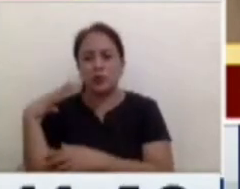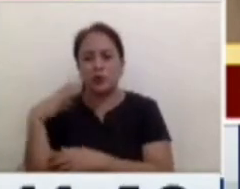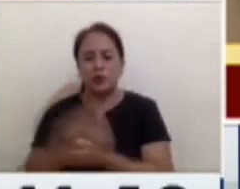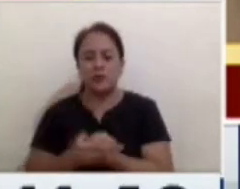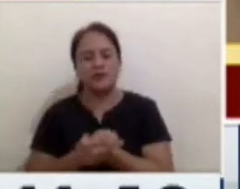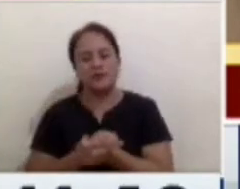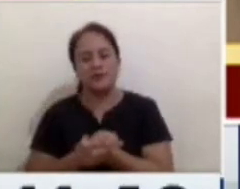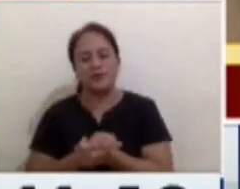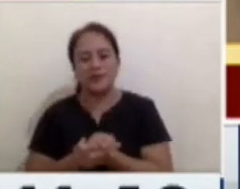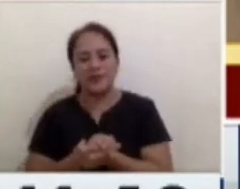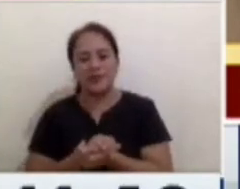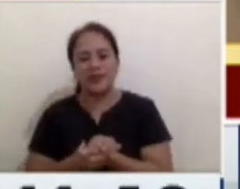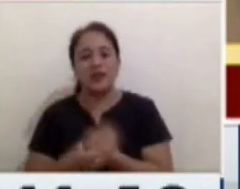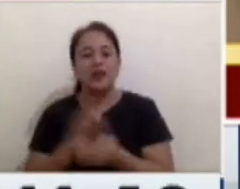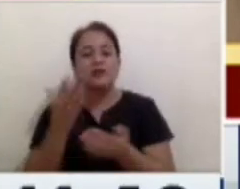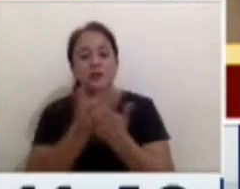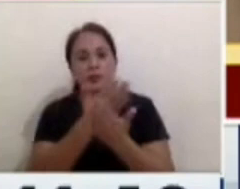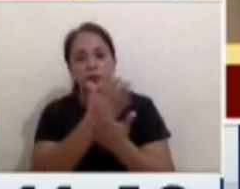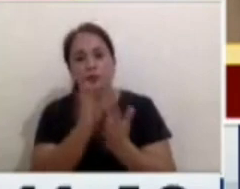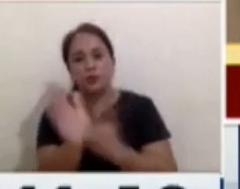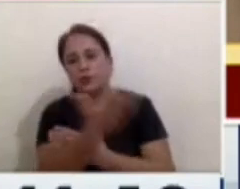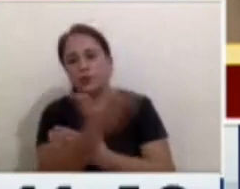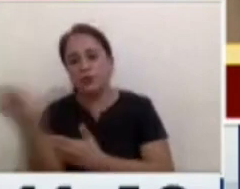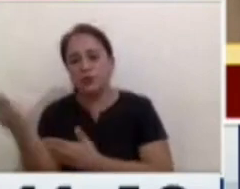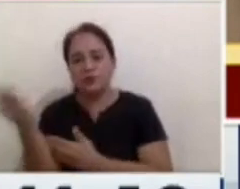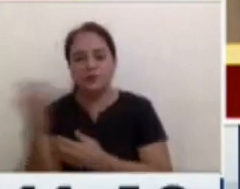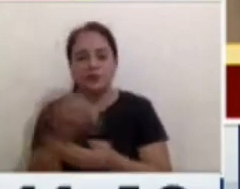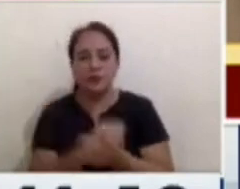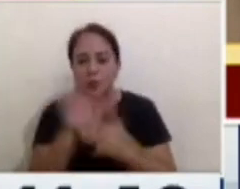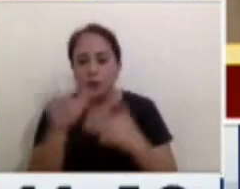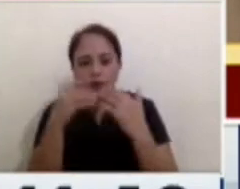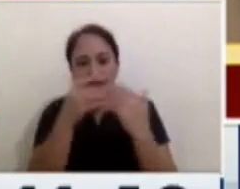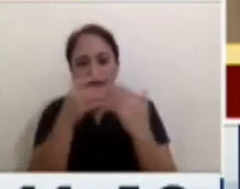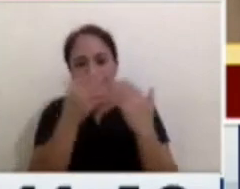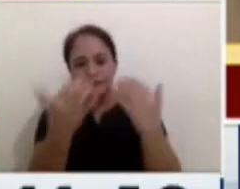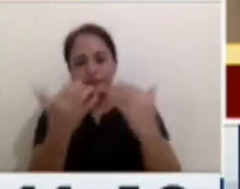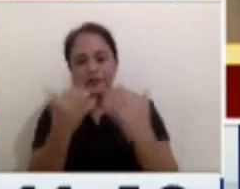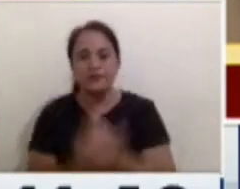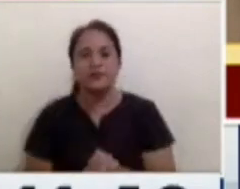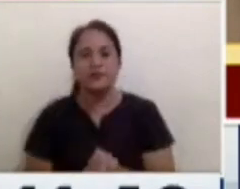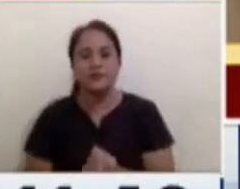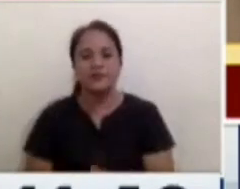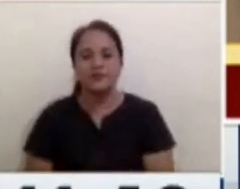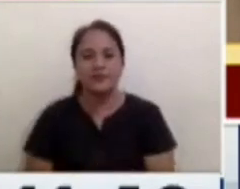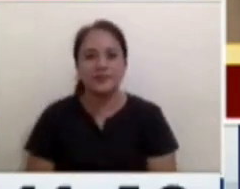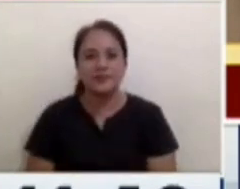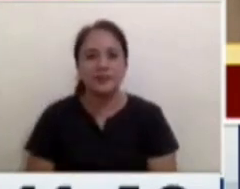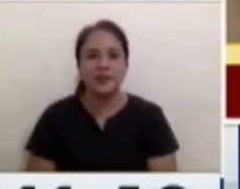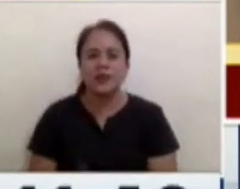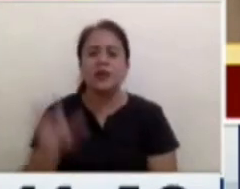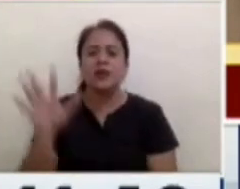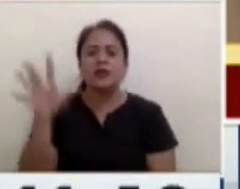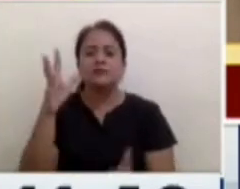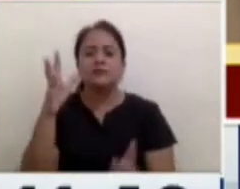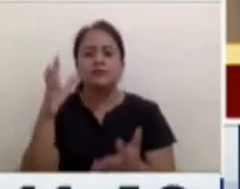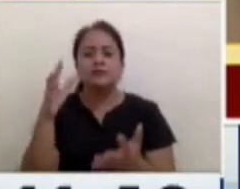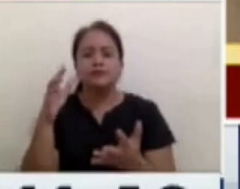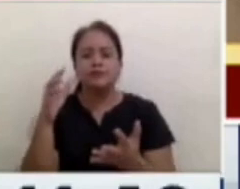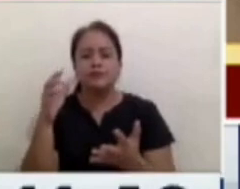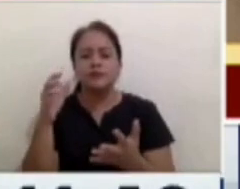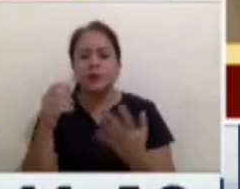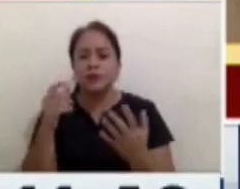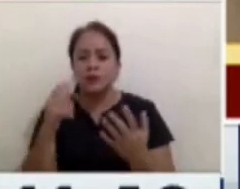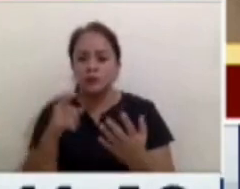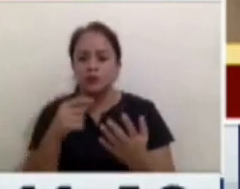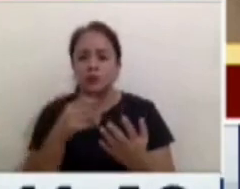sa China and other countries. Tapos yung sa March naman, dahil gusto po natin ingatan ang buhay ng bawat